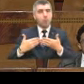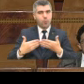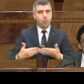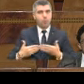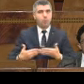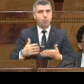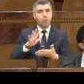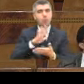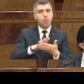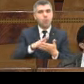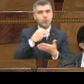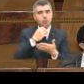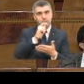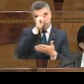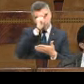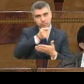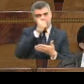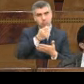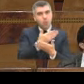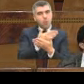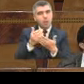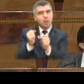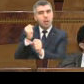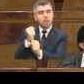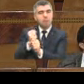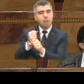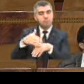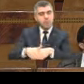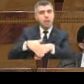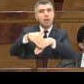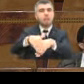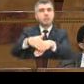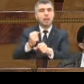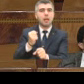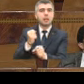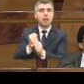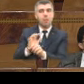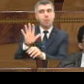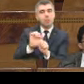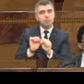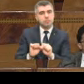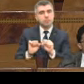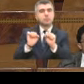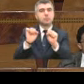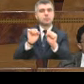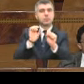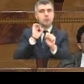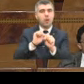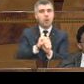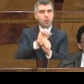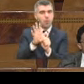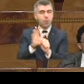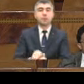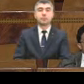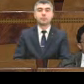أجل توجيه التحية إلى مختلف الأطر المتواجدة في الصفوف الأمامية لمحاربة هذه الجائحة،